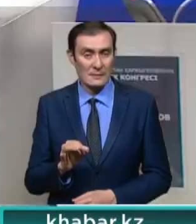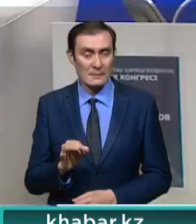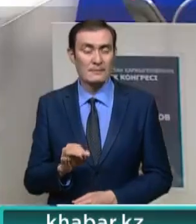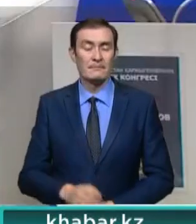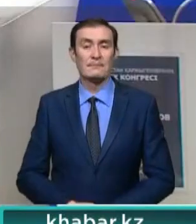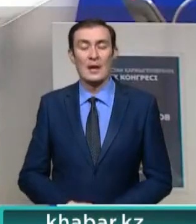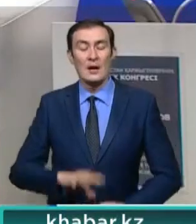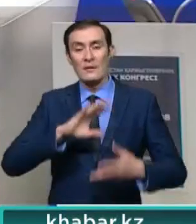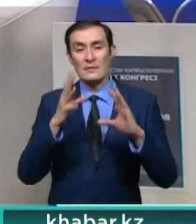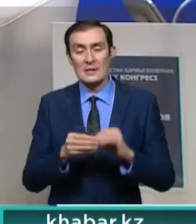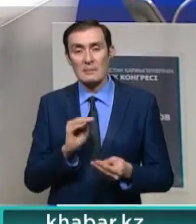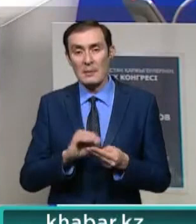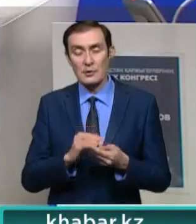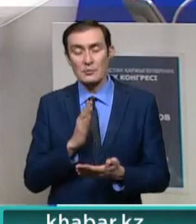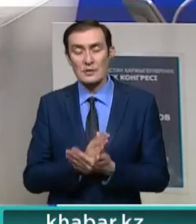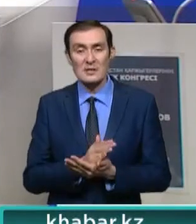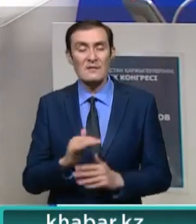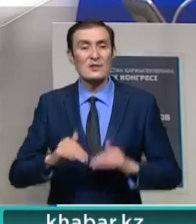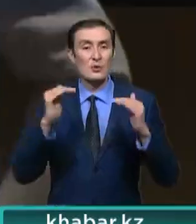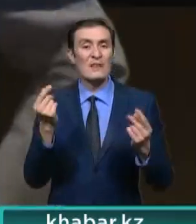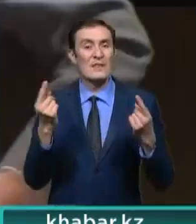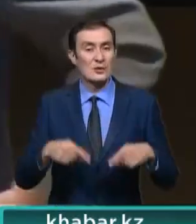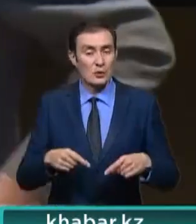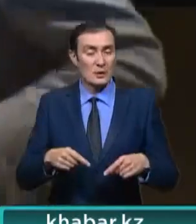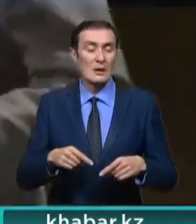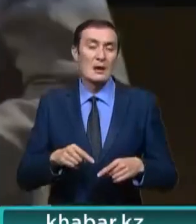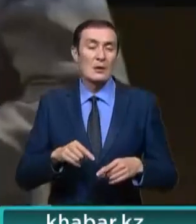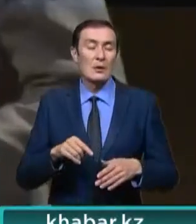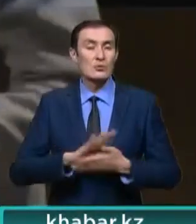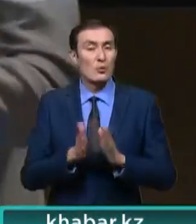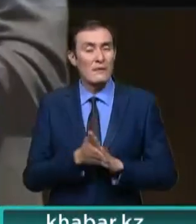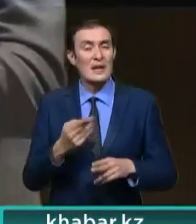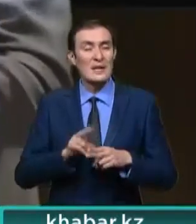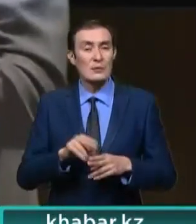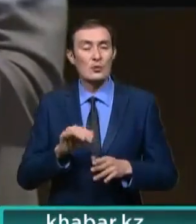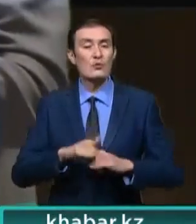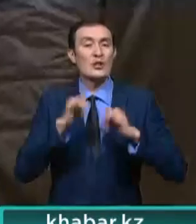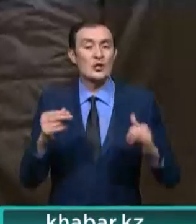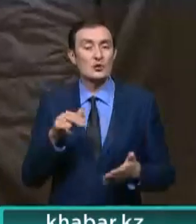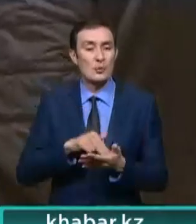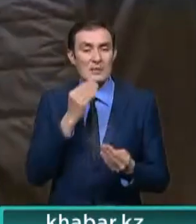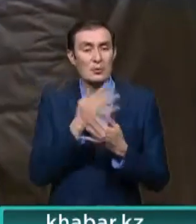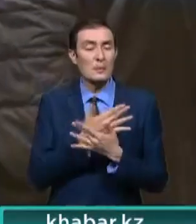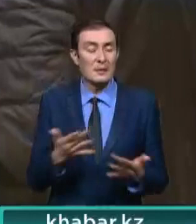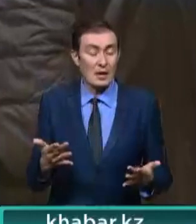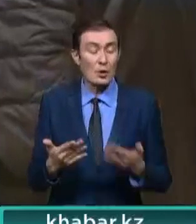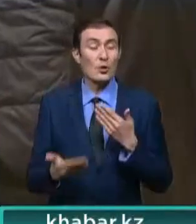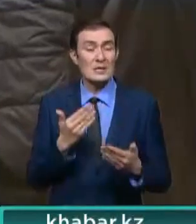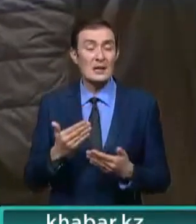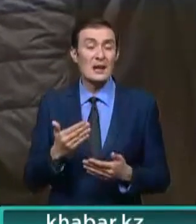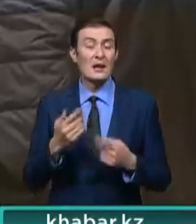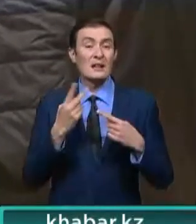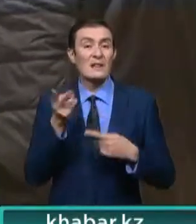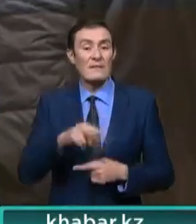11,3. В целом все еще сохраняется высокий инфляционный фон, отметил глава Нацбанка. Это связано со значительным ростом цен на продукты питания. Но есть еще два